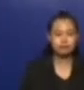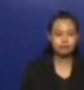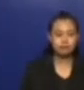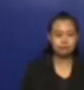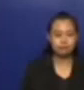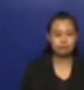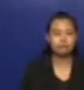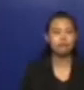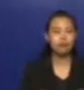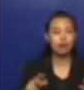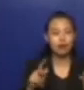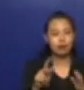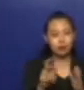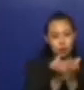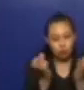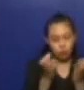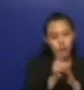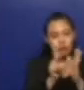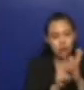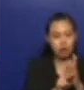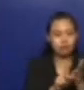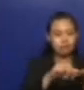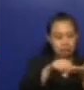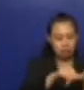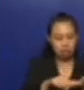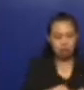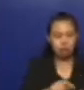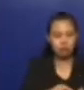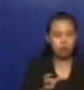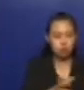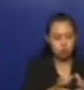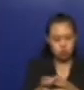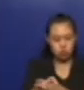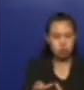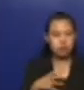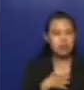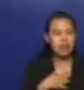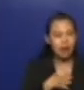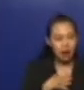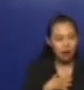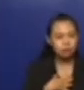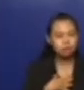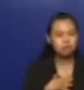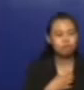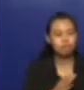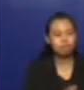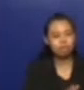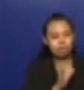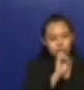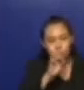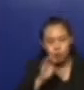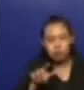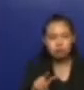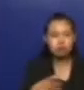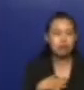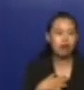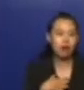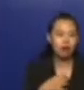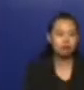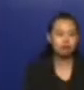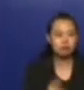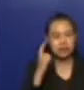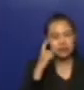นี้หลายพรรคเรียกร้องแต่ผมก็ไม่มั่นใจและผมก็ไม่เชื่อว่าจะได้